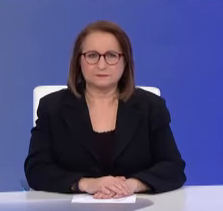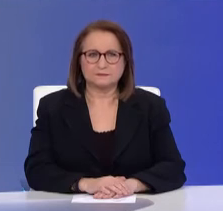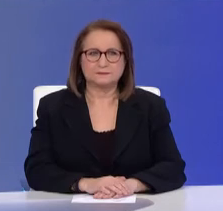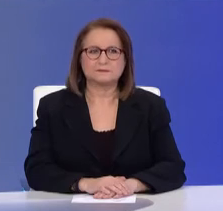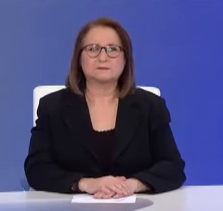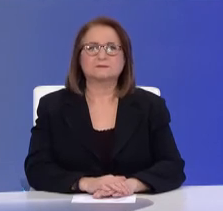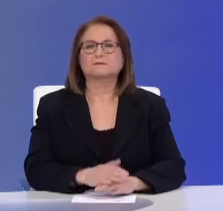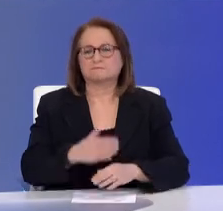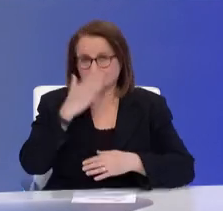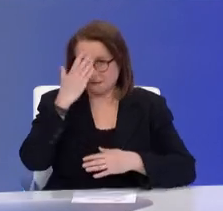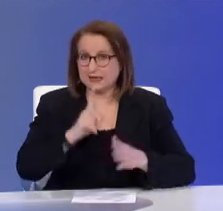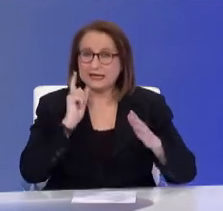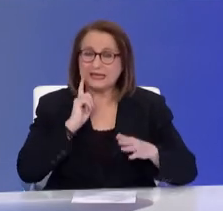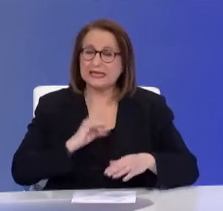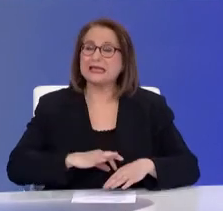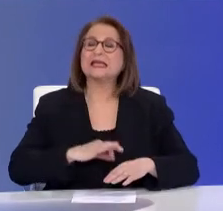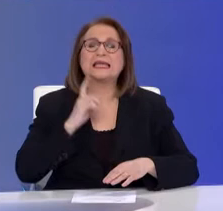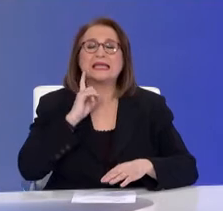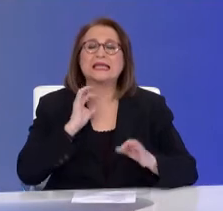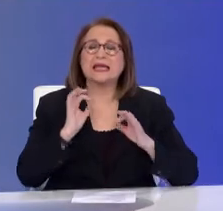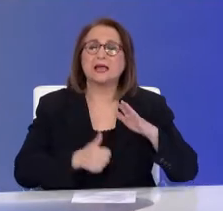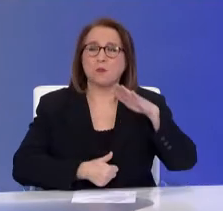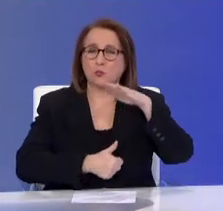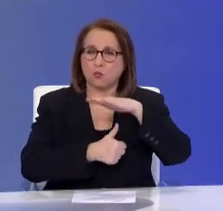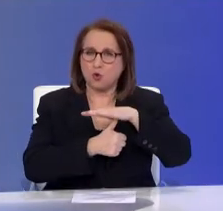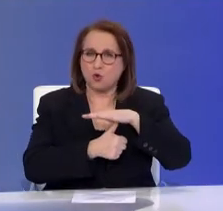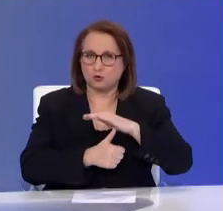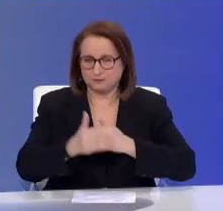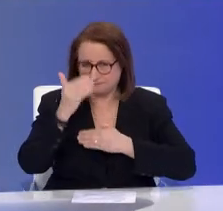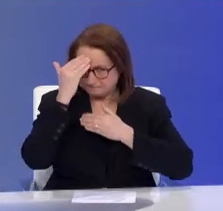Εξοχοτάτη κυρία Πρόεδρε, Your Excellencies,